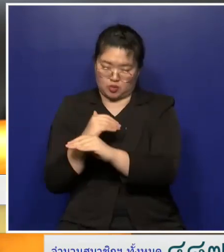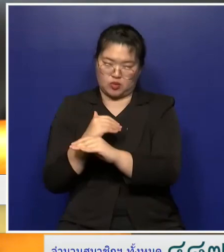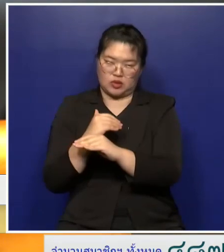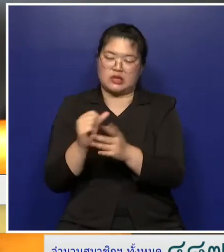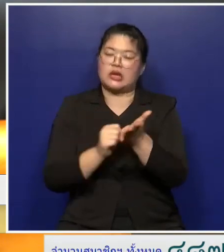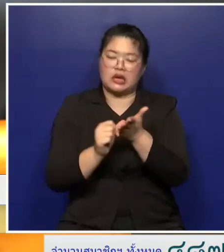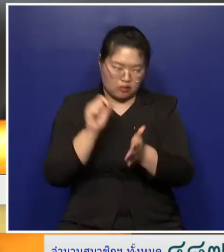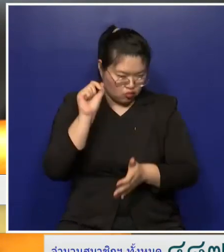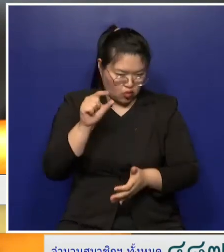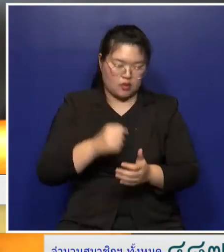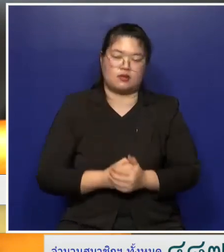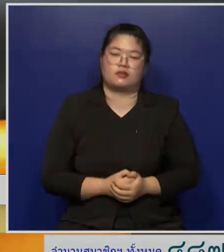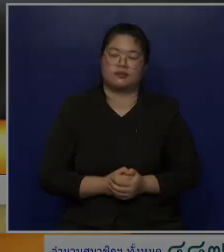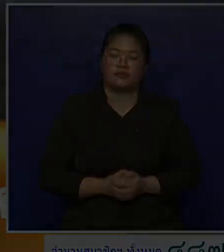ภายคะอบคุณค่ะขอบคุณครับ ต่ไป